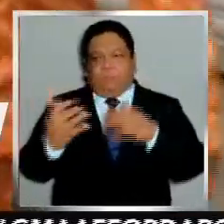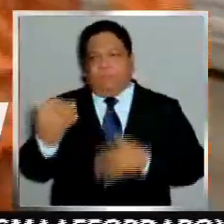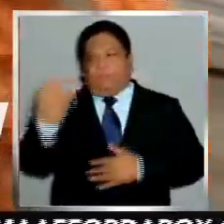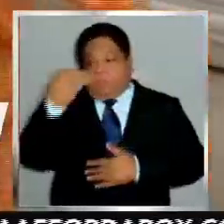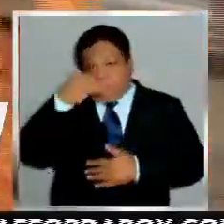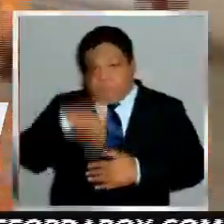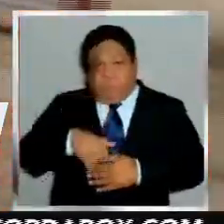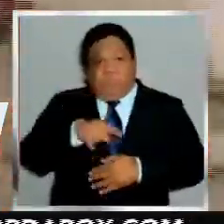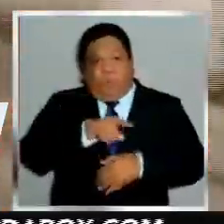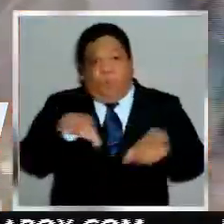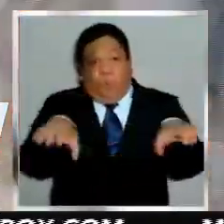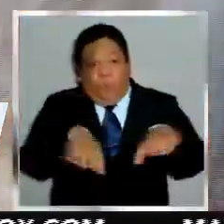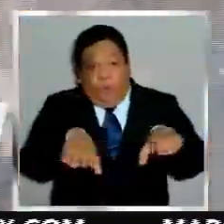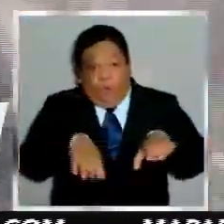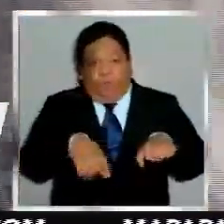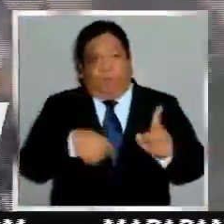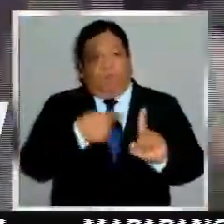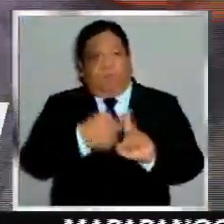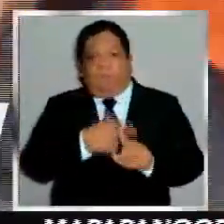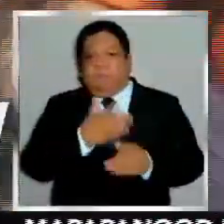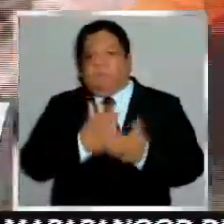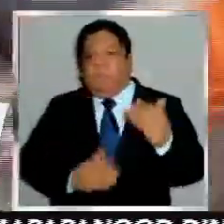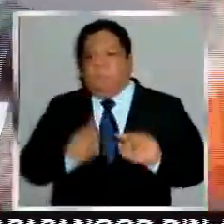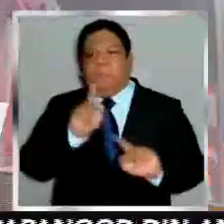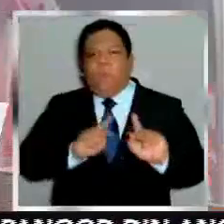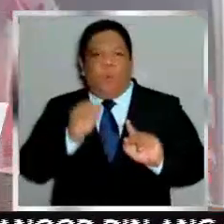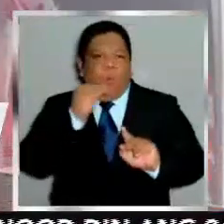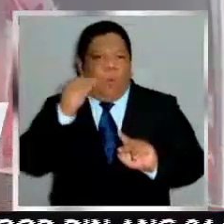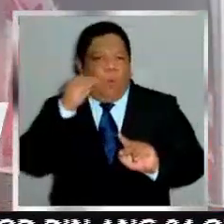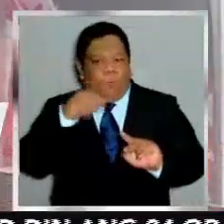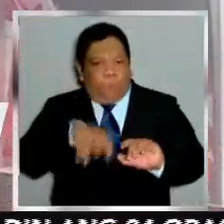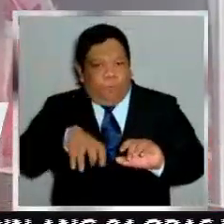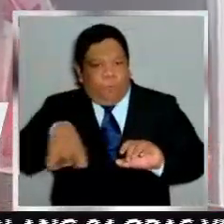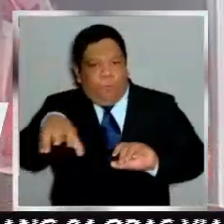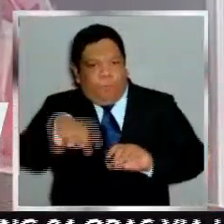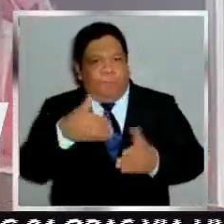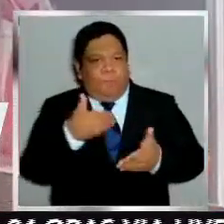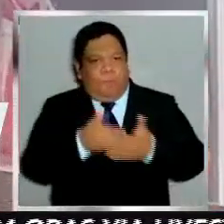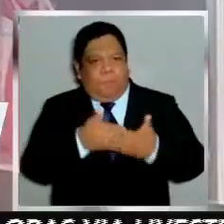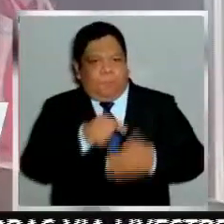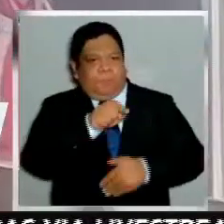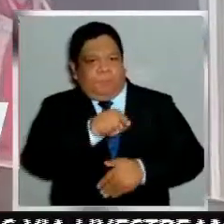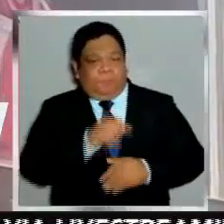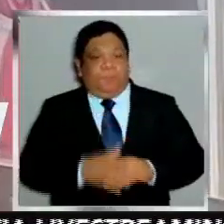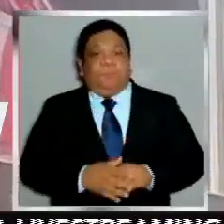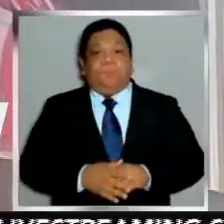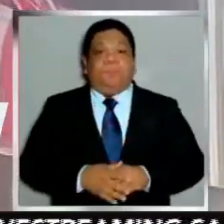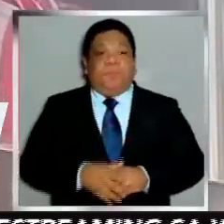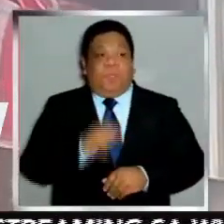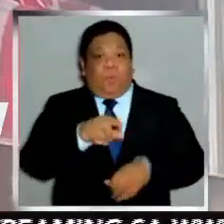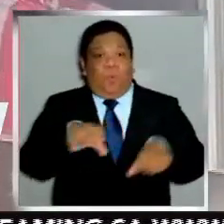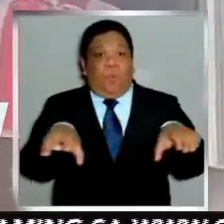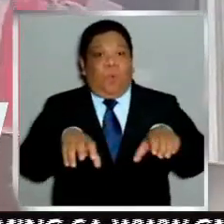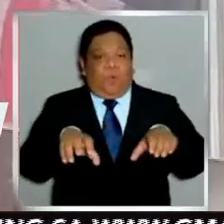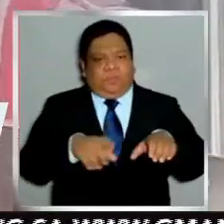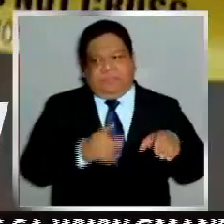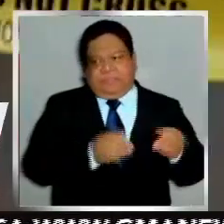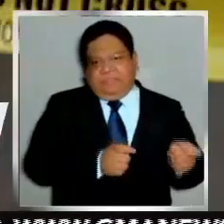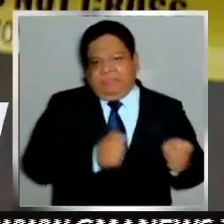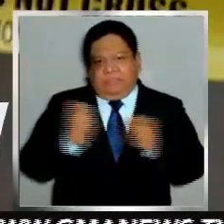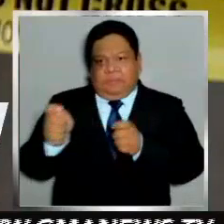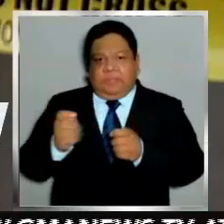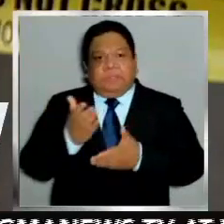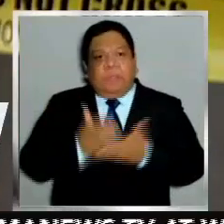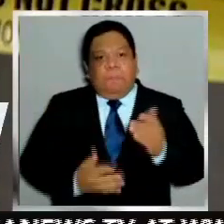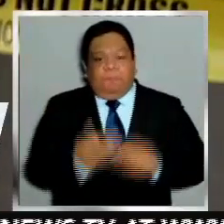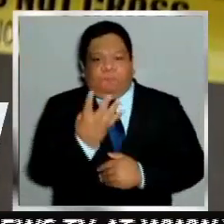kundi pati ng mga nakatira malapit sa ice plant. Inilikas agad ang mga trabahador. Apat sa kanilang isinugod sa ospital. Ito